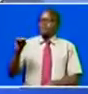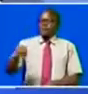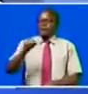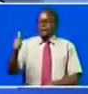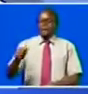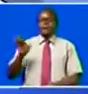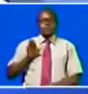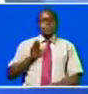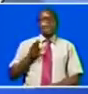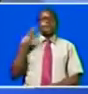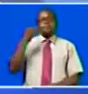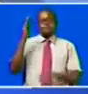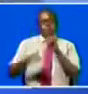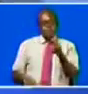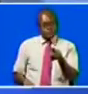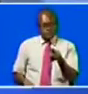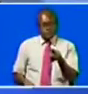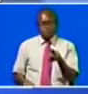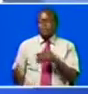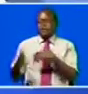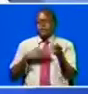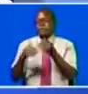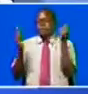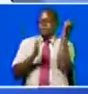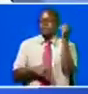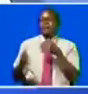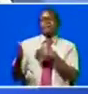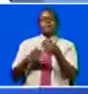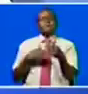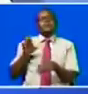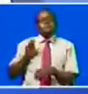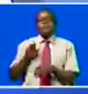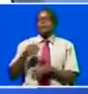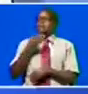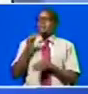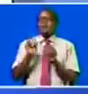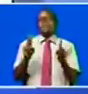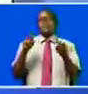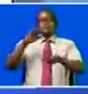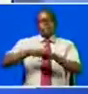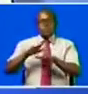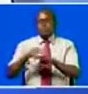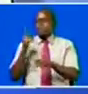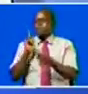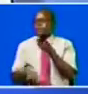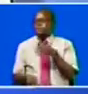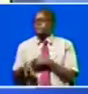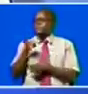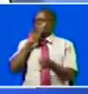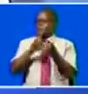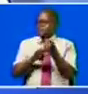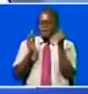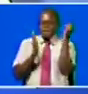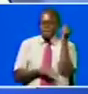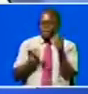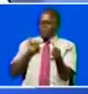sana kwa mwanamke mwingine. Kwa hivyo hakuna mwanamke mbaya, hakuna mwanaume mbaya. Usije ukasema, "Ah, mke wangu sijui anakaa vipi, sijui simpendi."